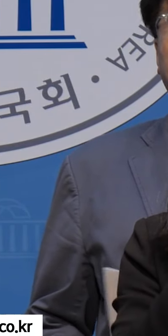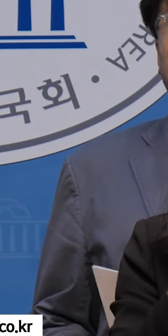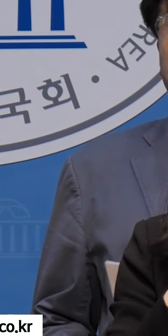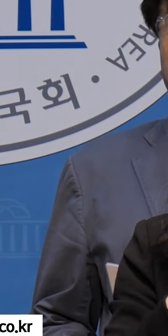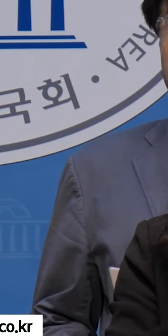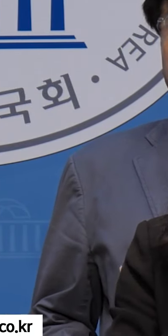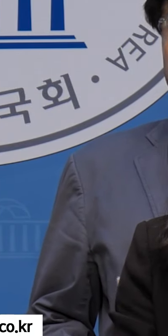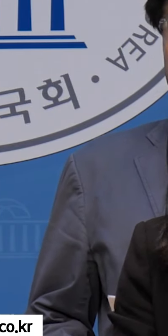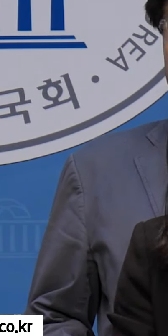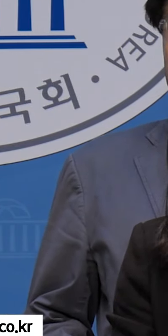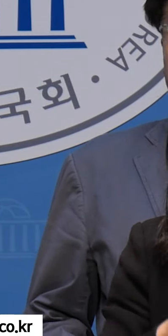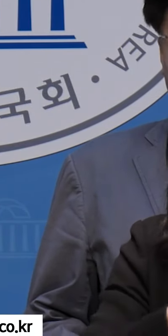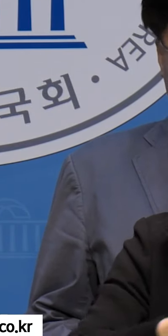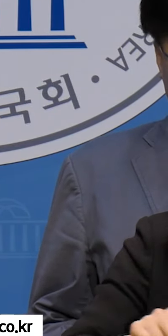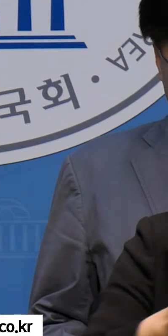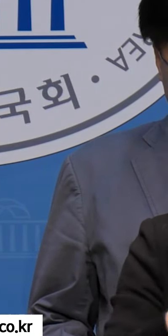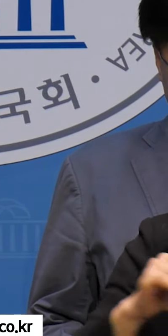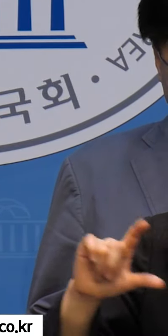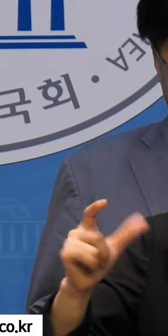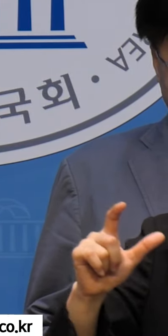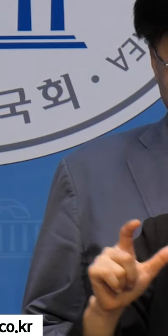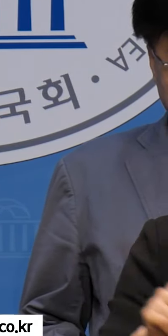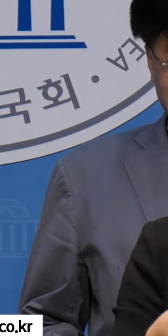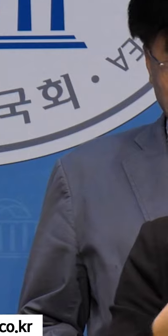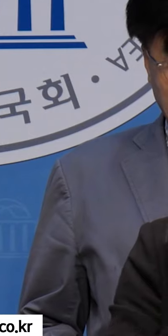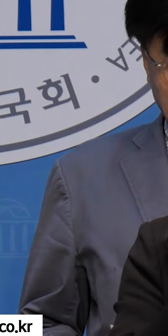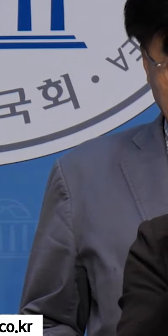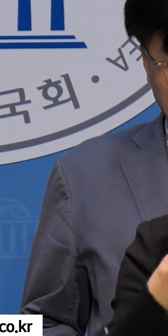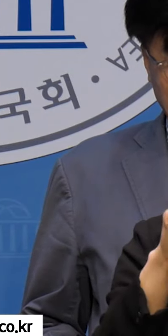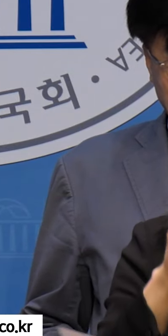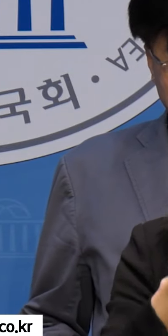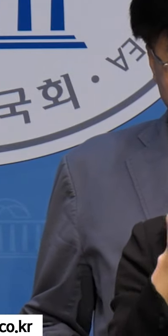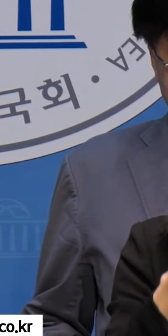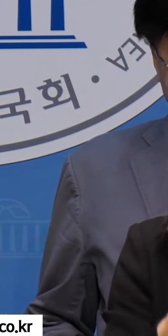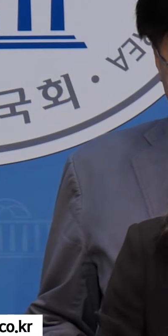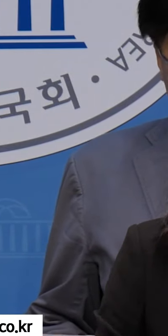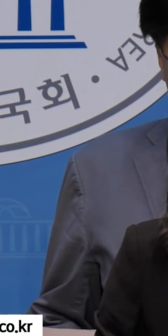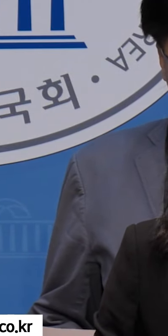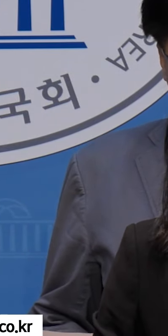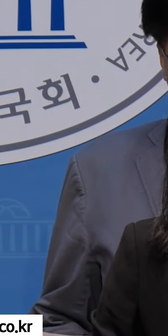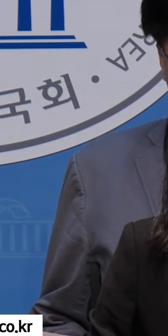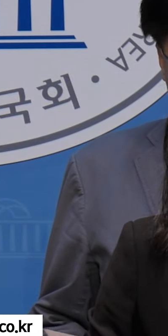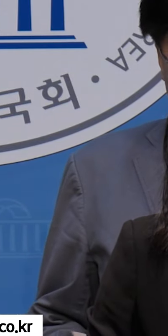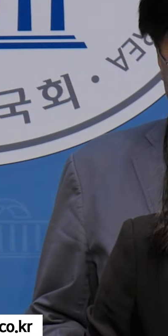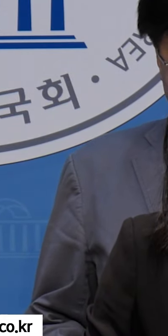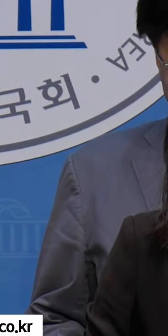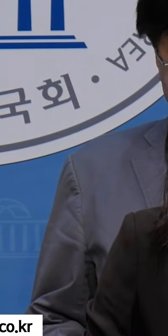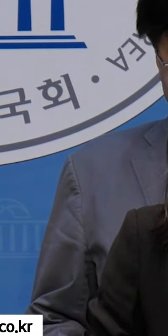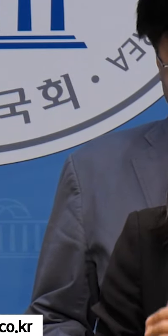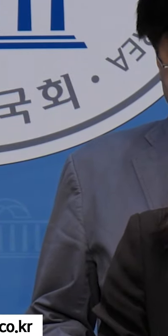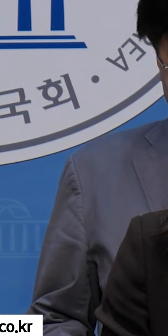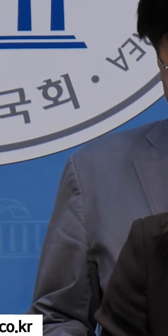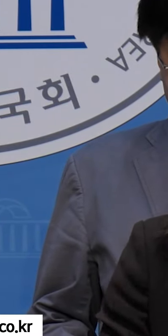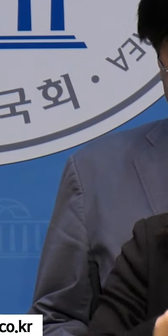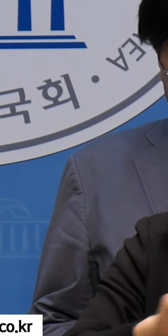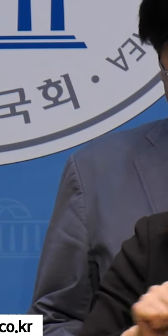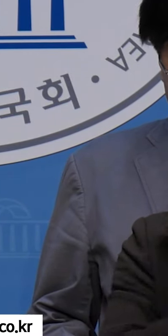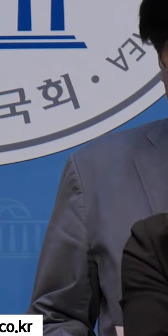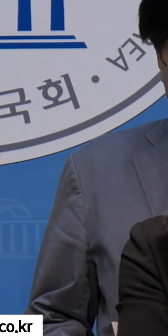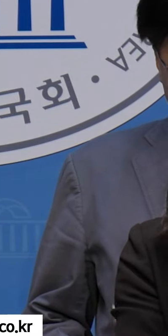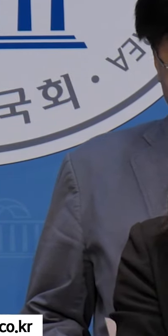인구 소멸은 대단히 위험한 지경으로 지금 치닫고 있는 것입니다. 그래서